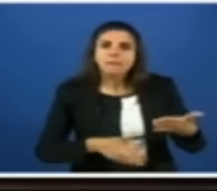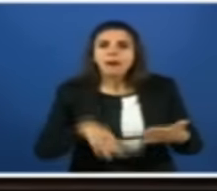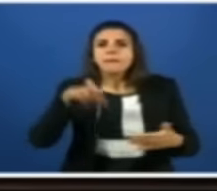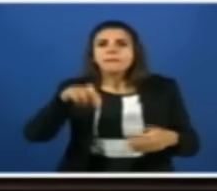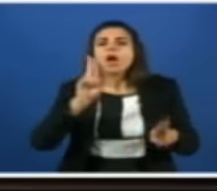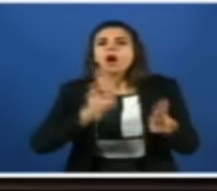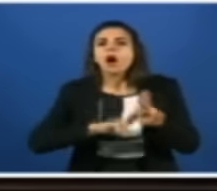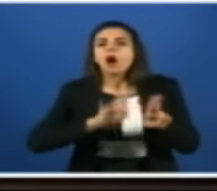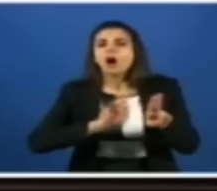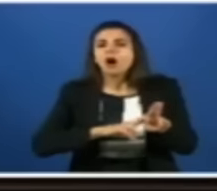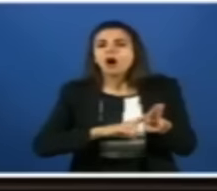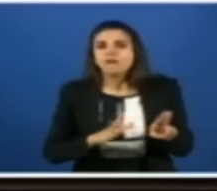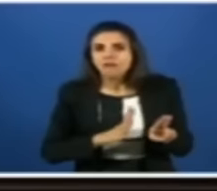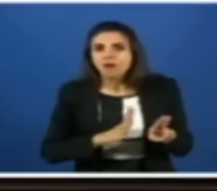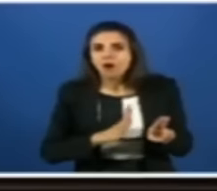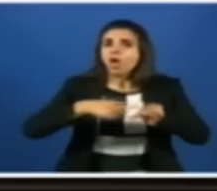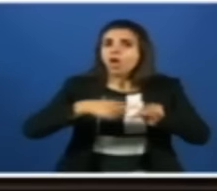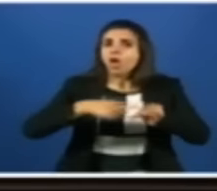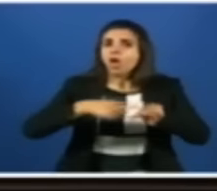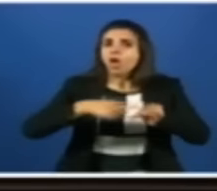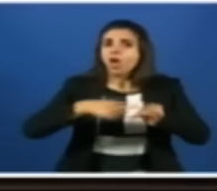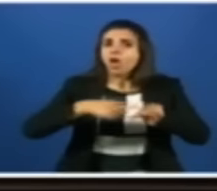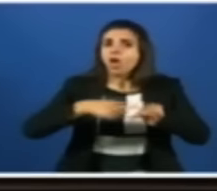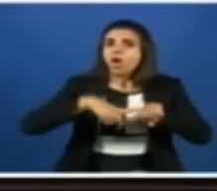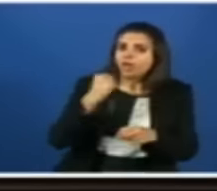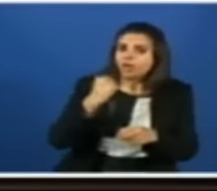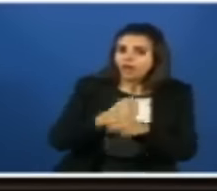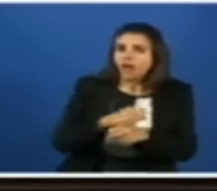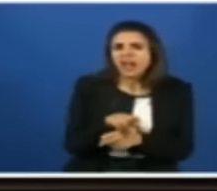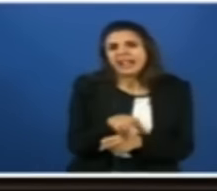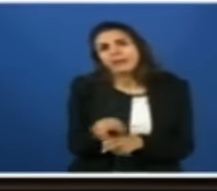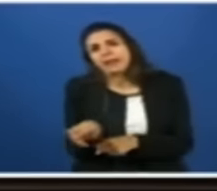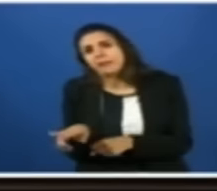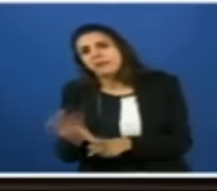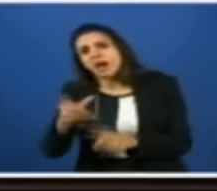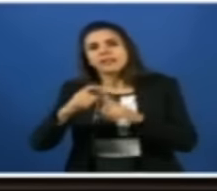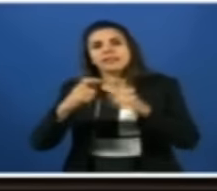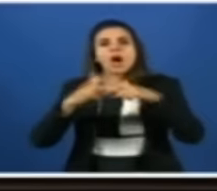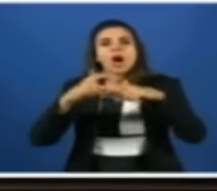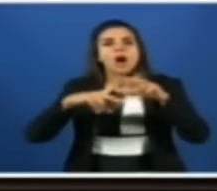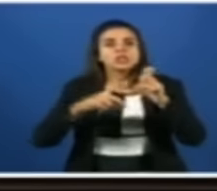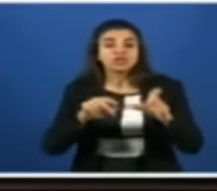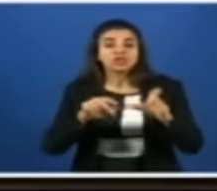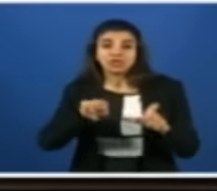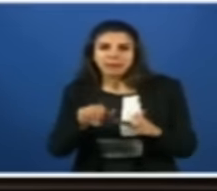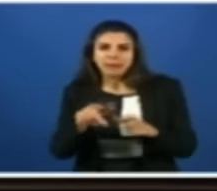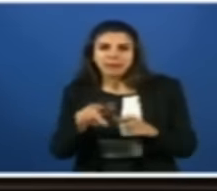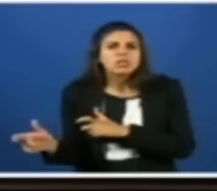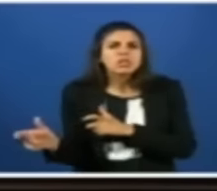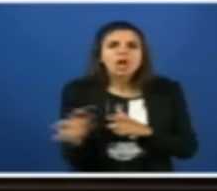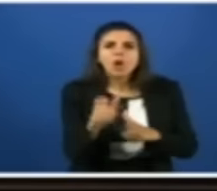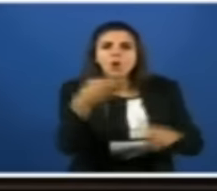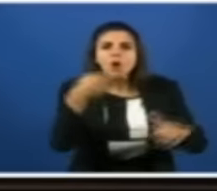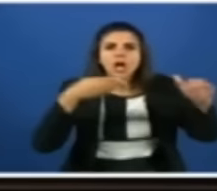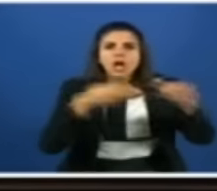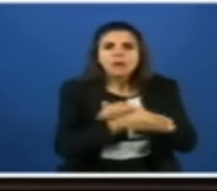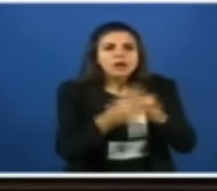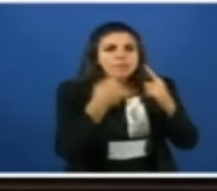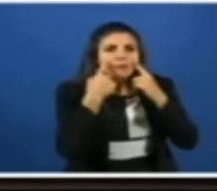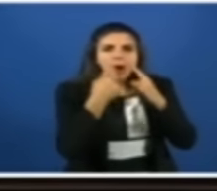PKK, YPG gibi, DAEŞ gibi terör örgütlerinin kontrolüne